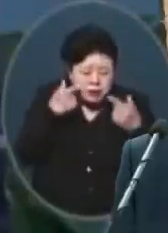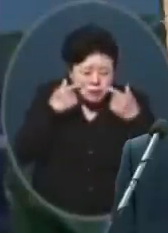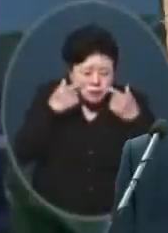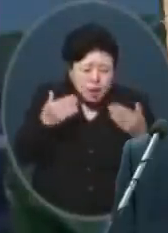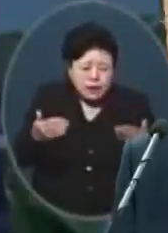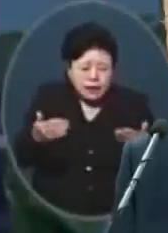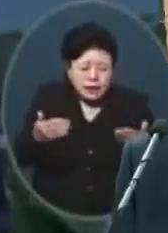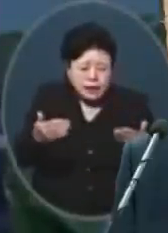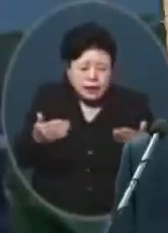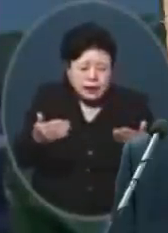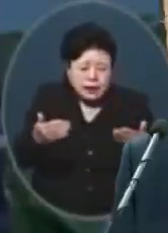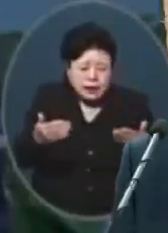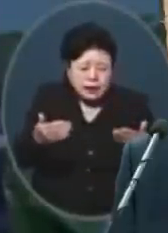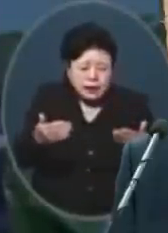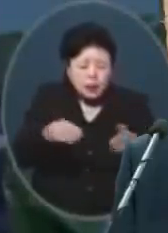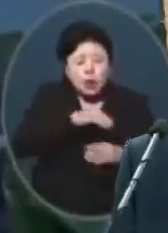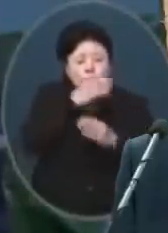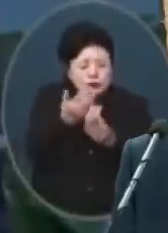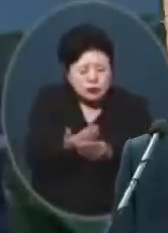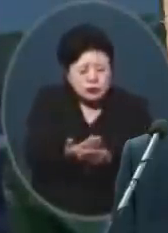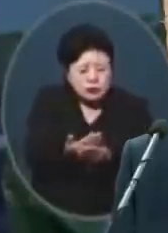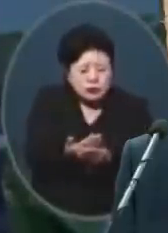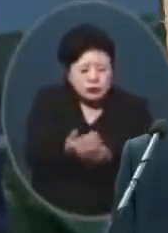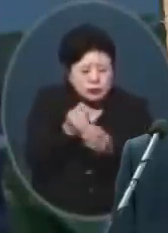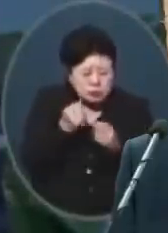운명 을